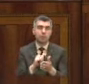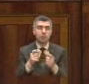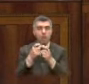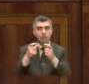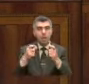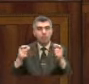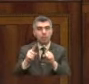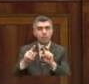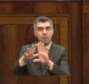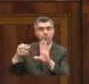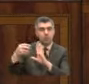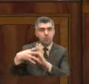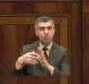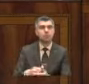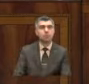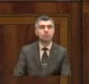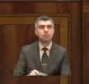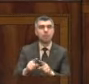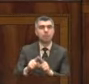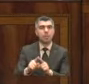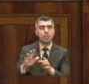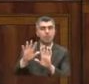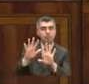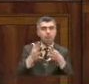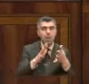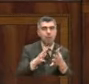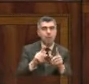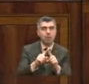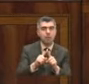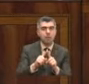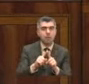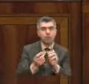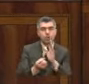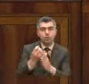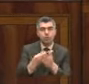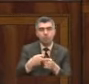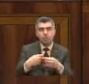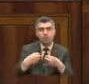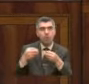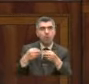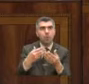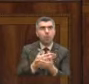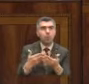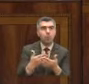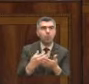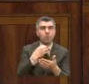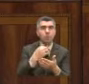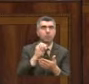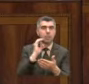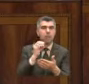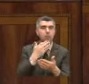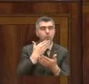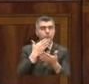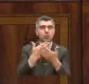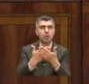الطاقة ببلادنا، المساهمة في المحافظة على البيئة بتوسيع قاعدة الطاقة النظيفة، تقليص التبعية الطاقية والمساهمة في.